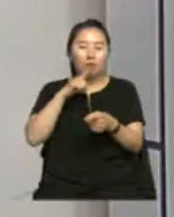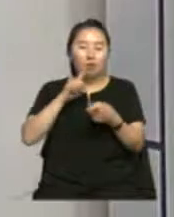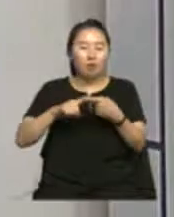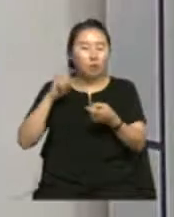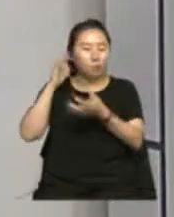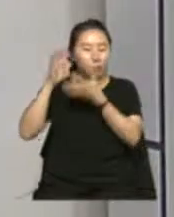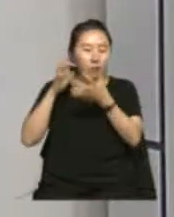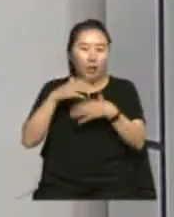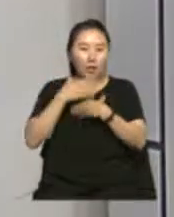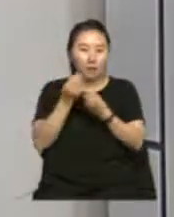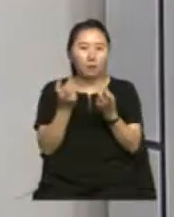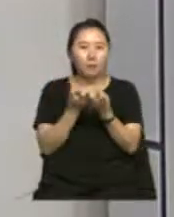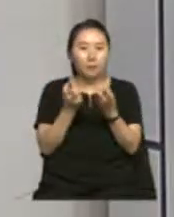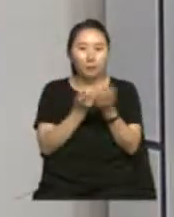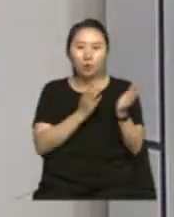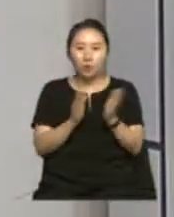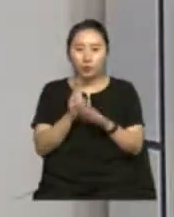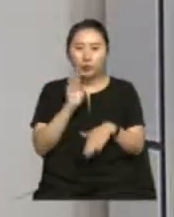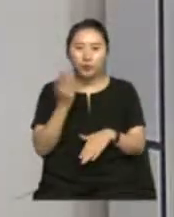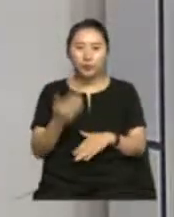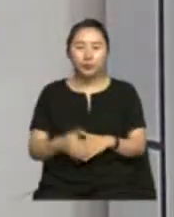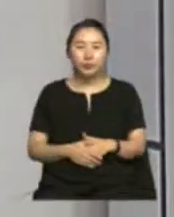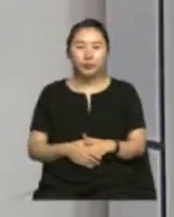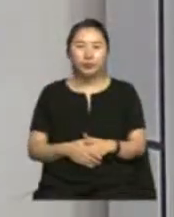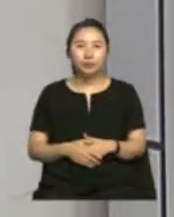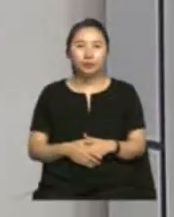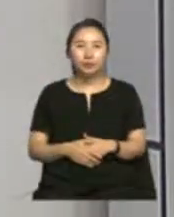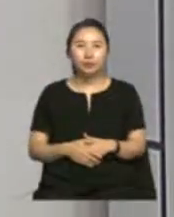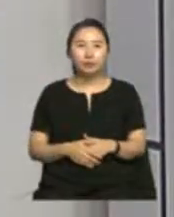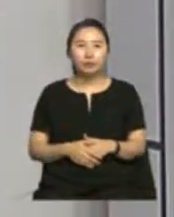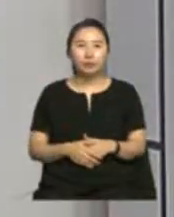소음과 안전에 대한 대책도 함께 마련되어야겠죠.